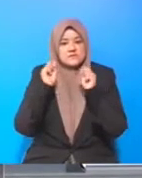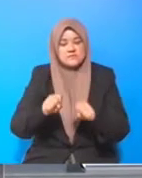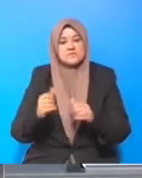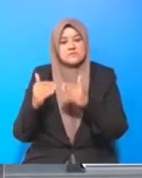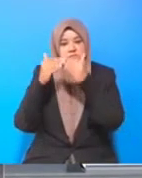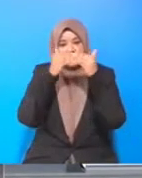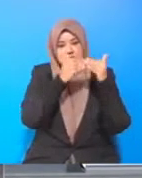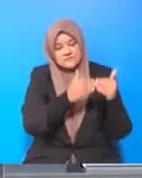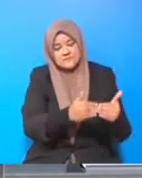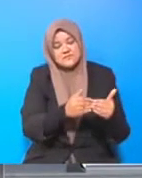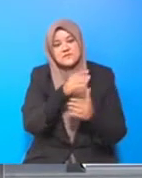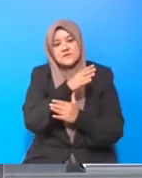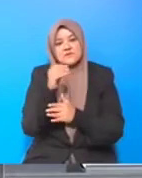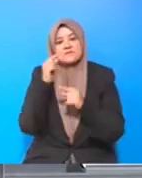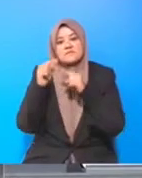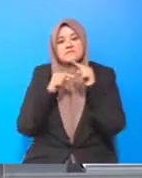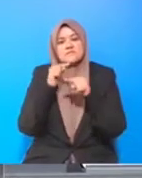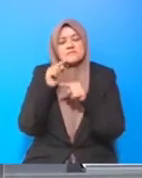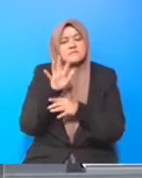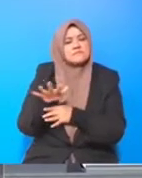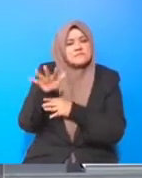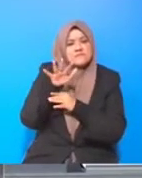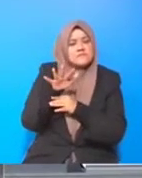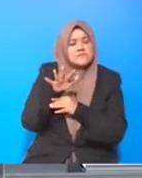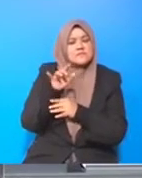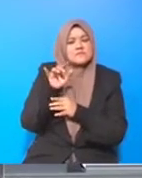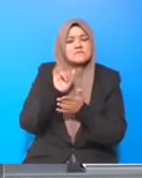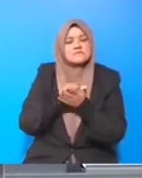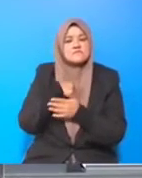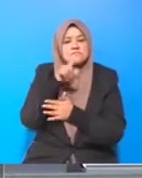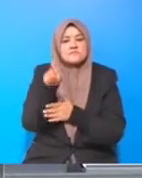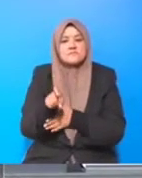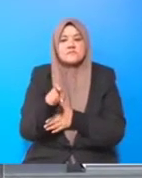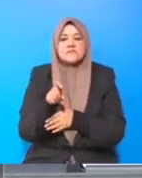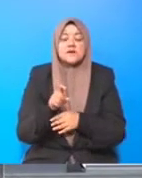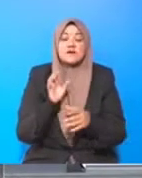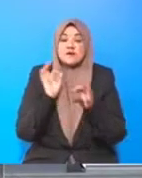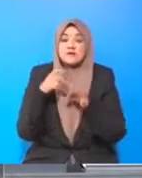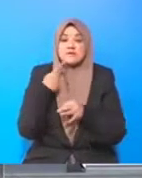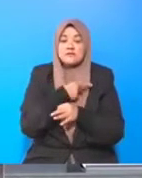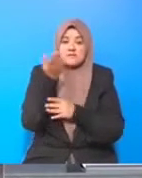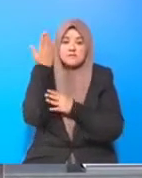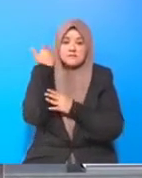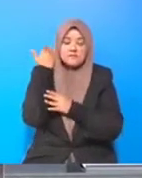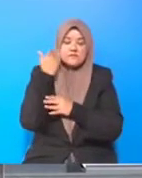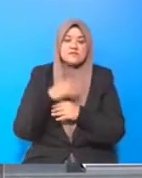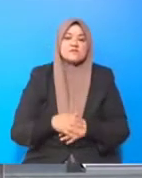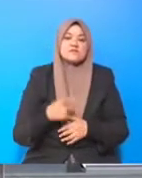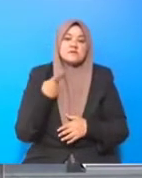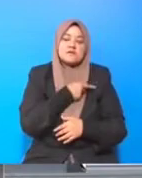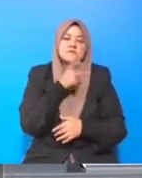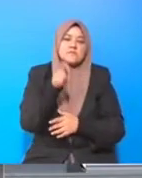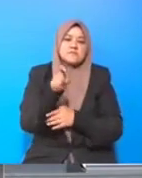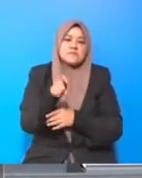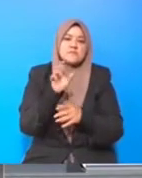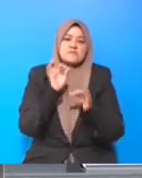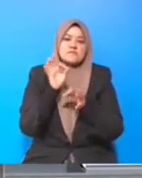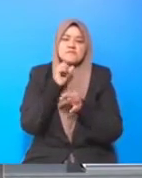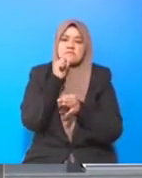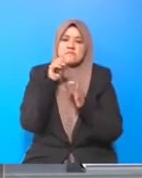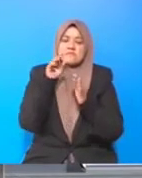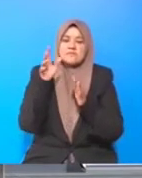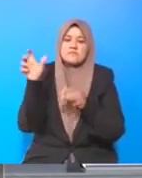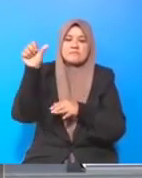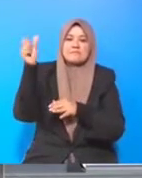ini dapat diteruskan dan Nabila kehendaknya itu soalnya kalau kami dulu hakami mengeluhkan kalau